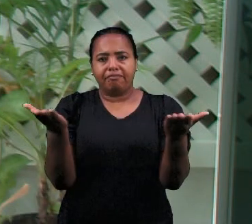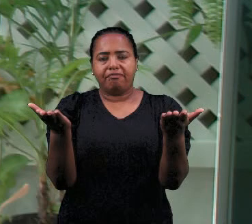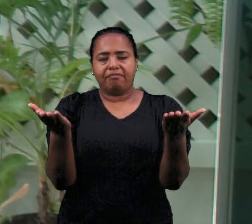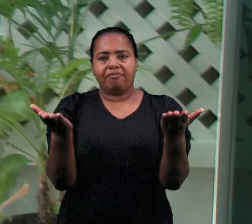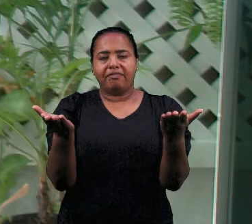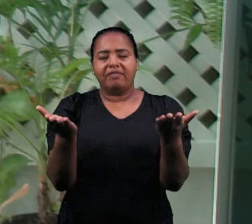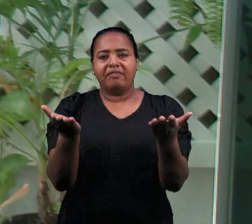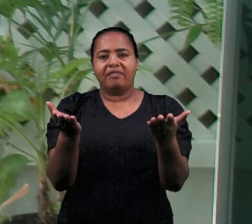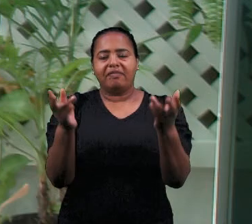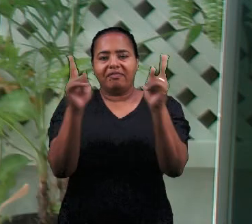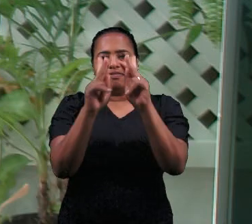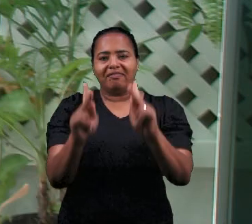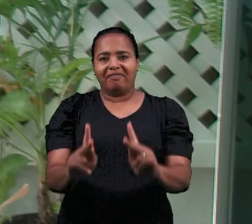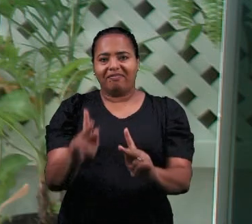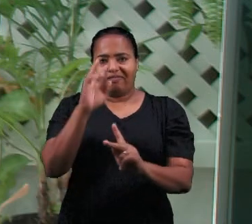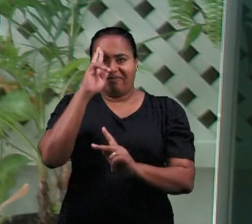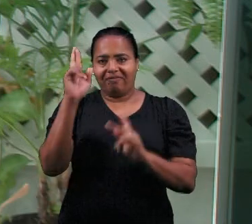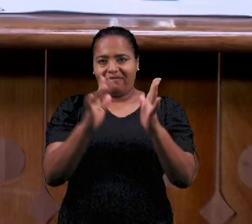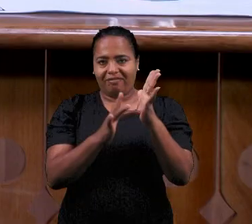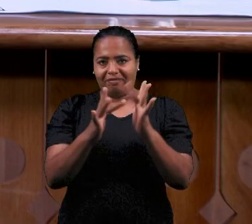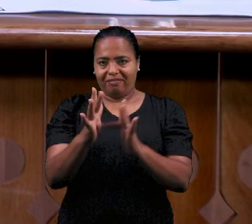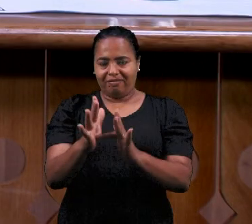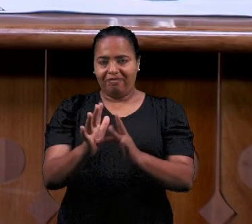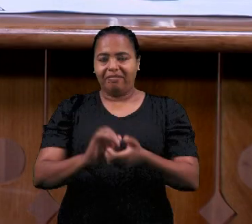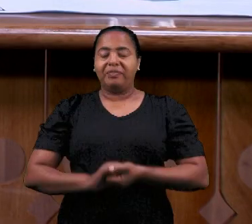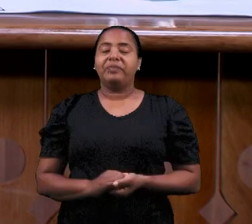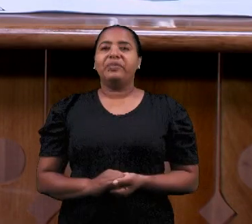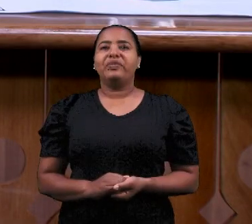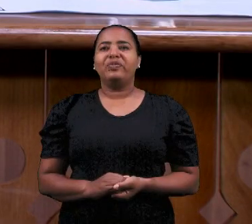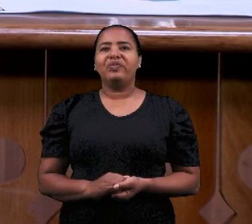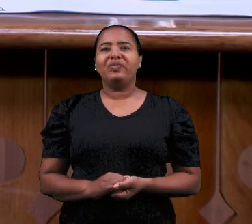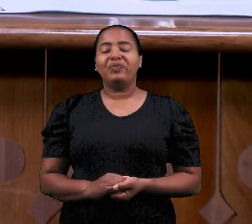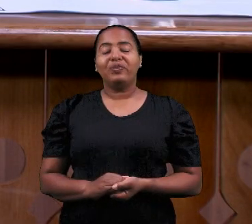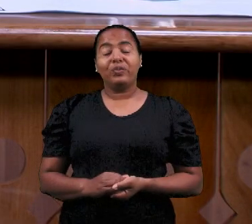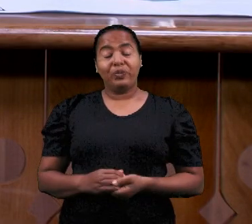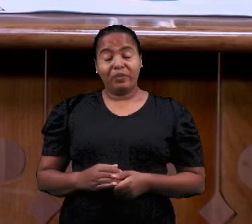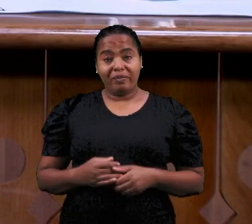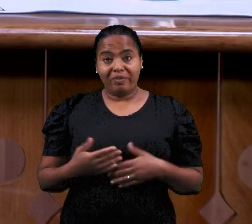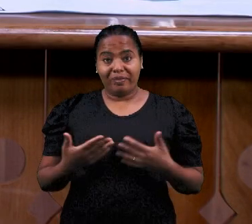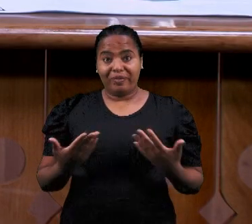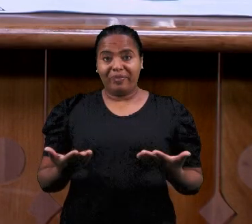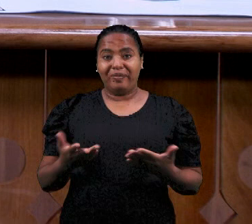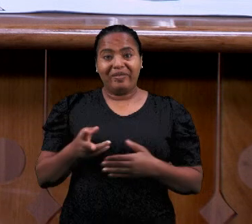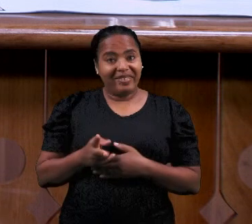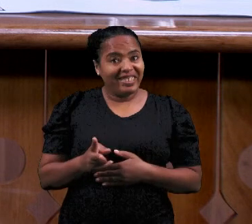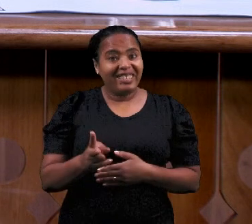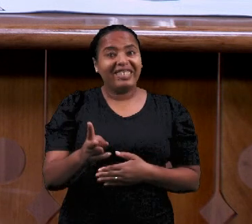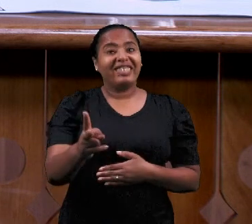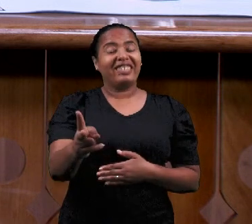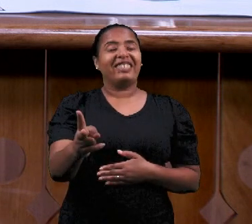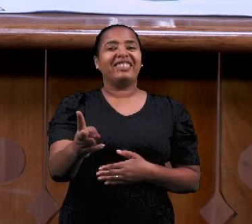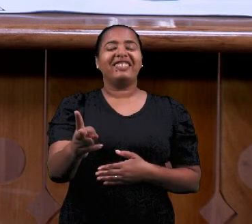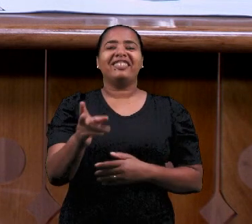ainsi, nos salutations fraternelles, notre désir à tous et la paix du Seigneur Jésus.